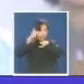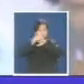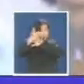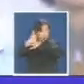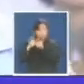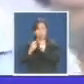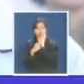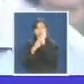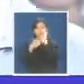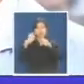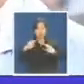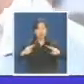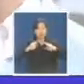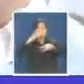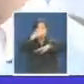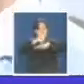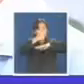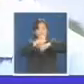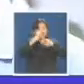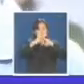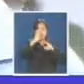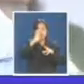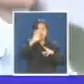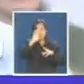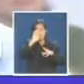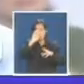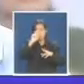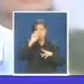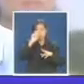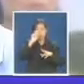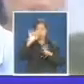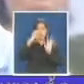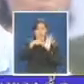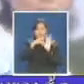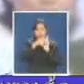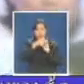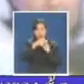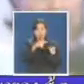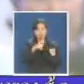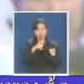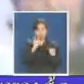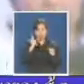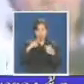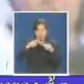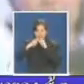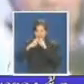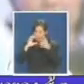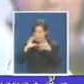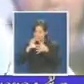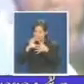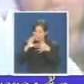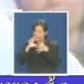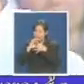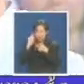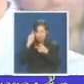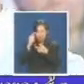วิทยาผมไม่คิดเลยว่าท่านเนี่ยจะมีส่วนเกี่ยวข้องกับปัญหาเรื่องของ